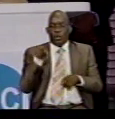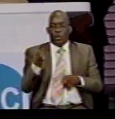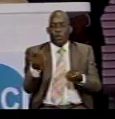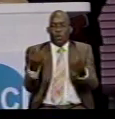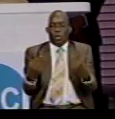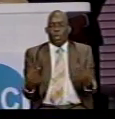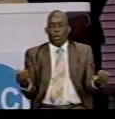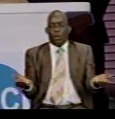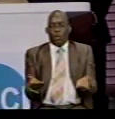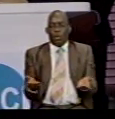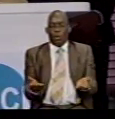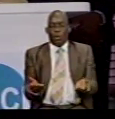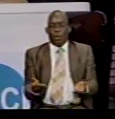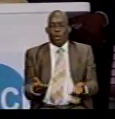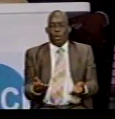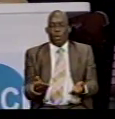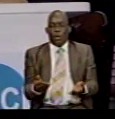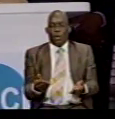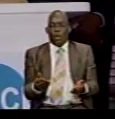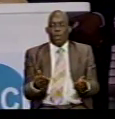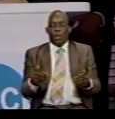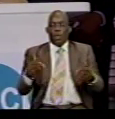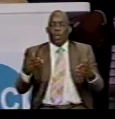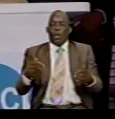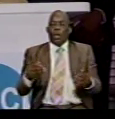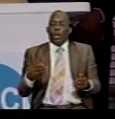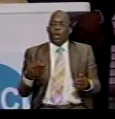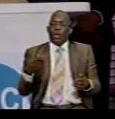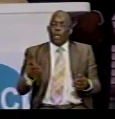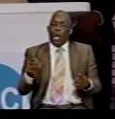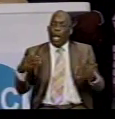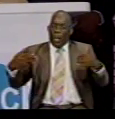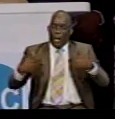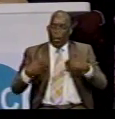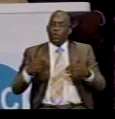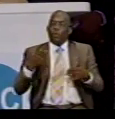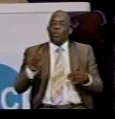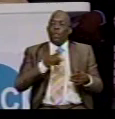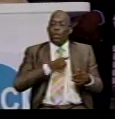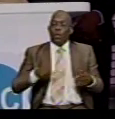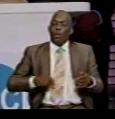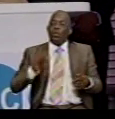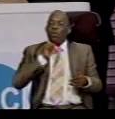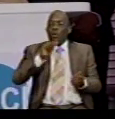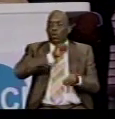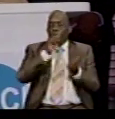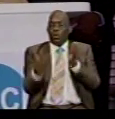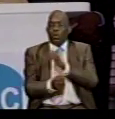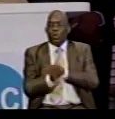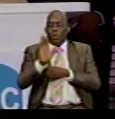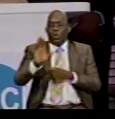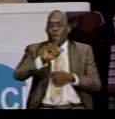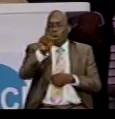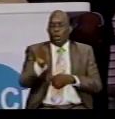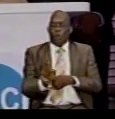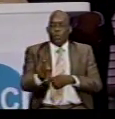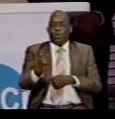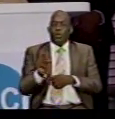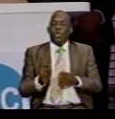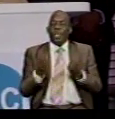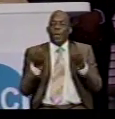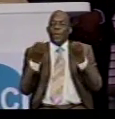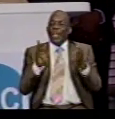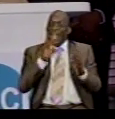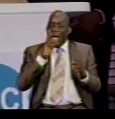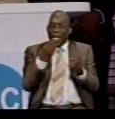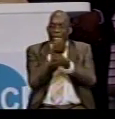ici, hasn't the Lord turned away your captivity? Est-ce que le Seigneur a transformé tes captivités? Many are saved. Plusieurs sont